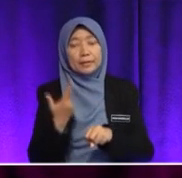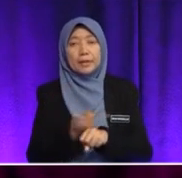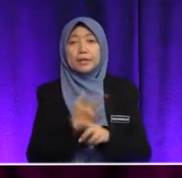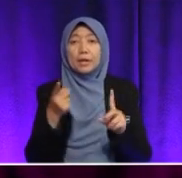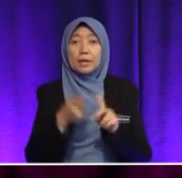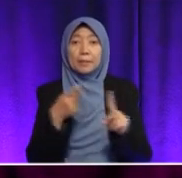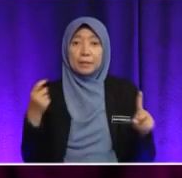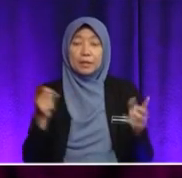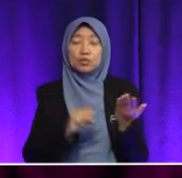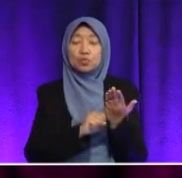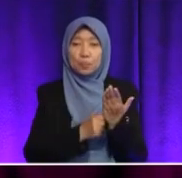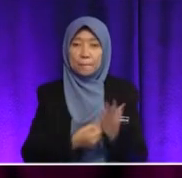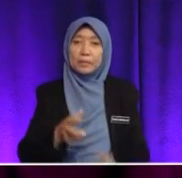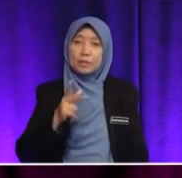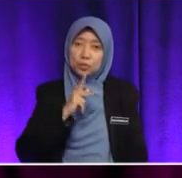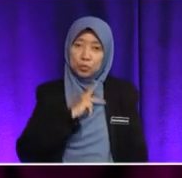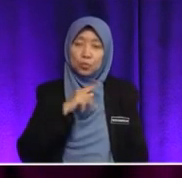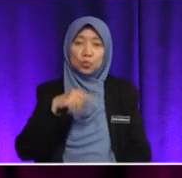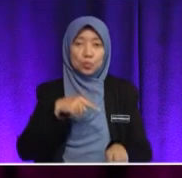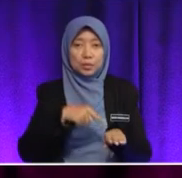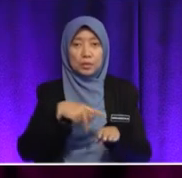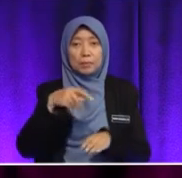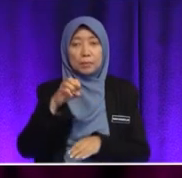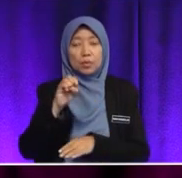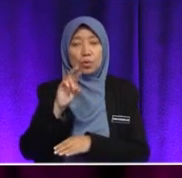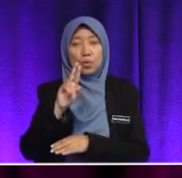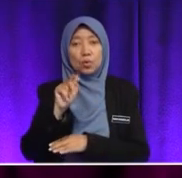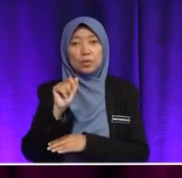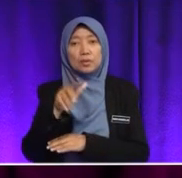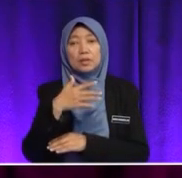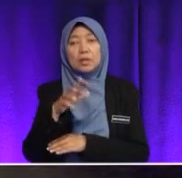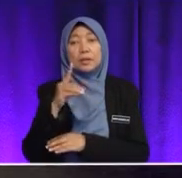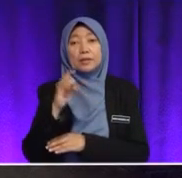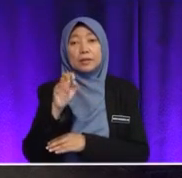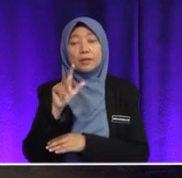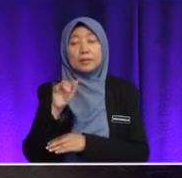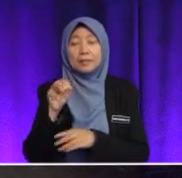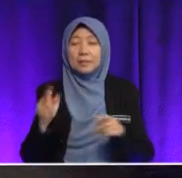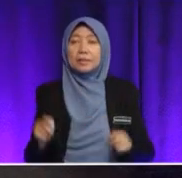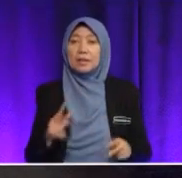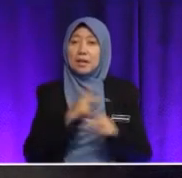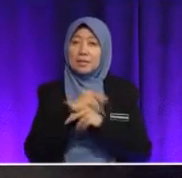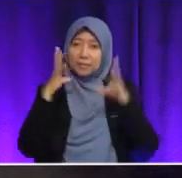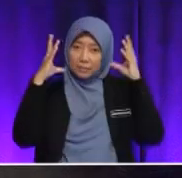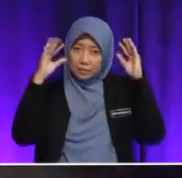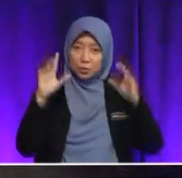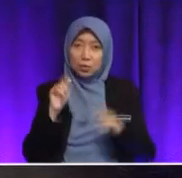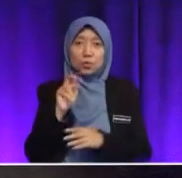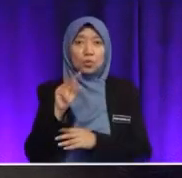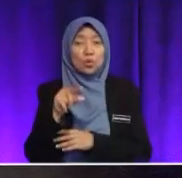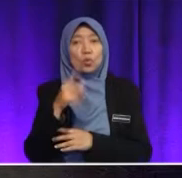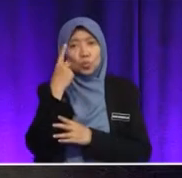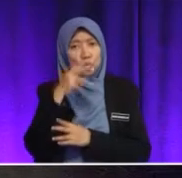nih daripada sumberku di porte de Lima Oke terima kasih Teguh atas hukum selimut sanggup padahal ini